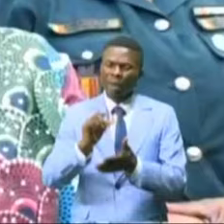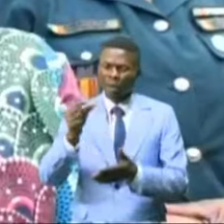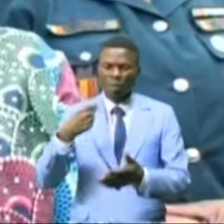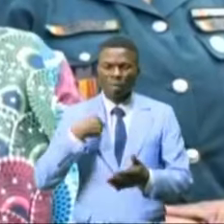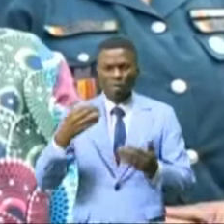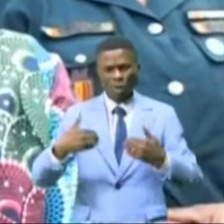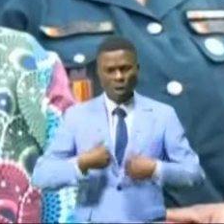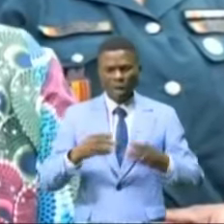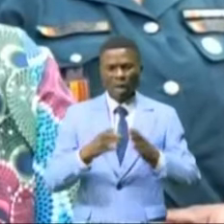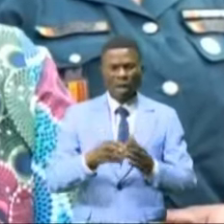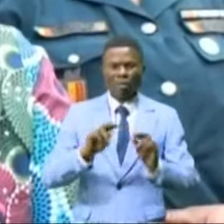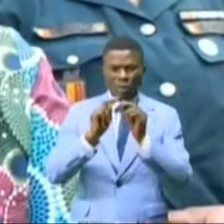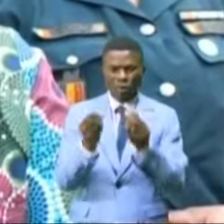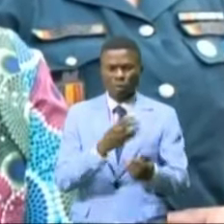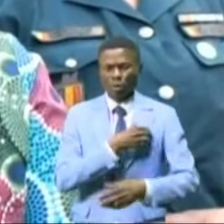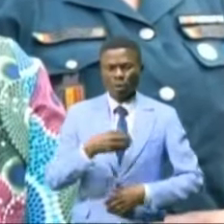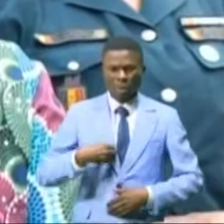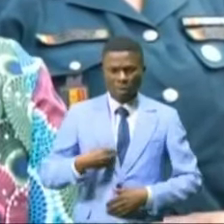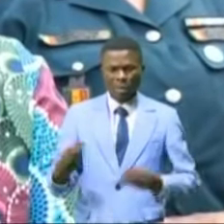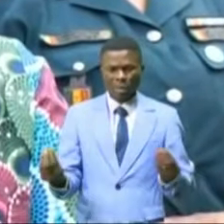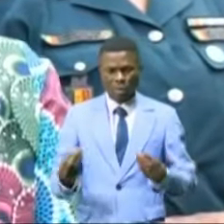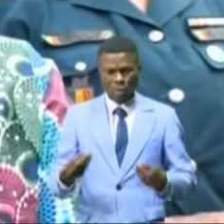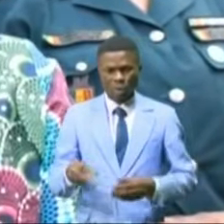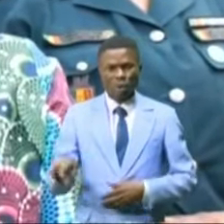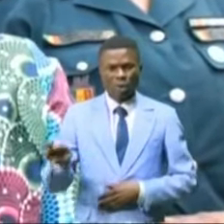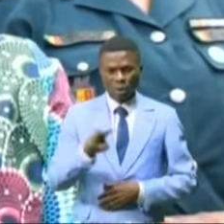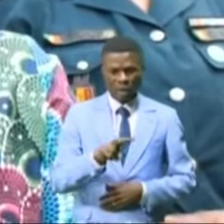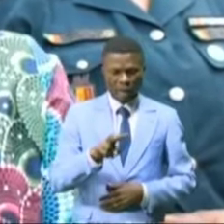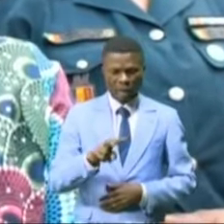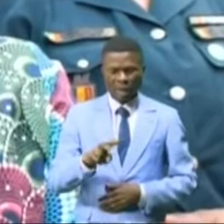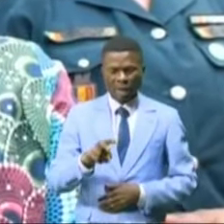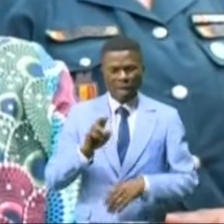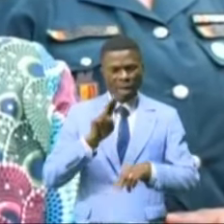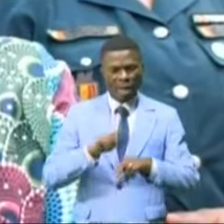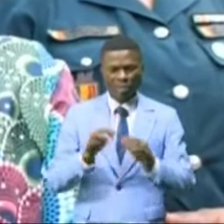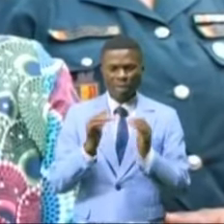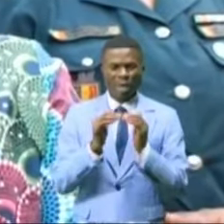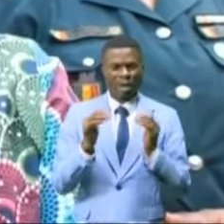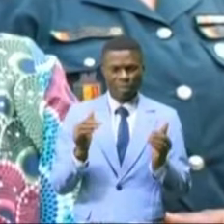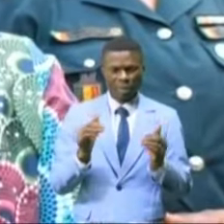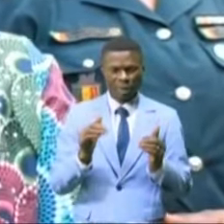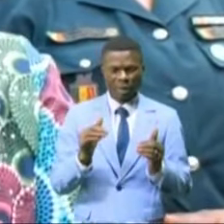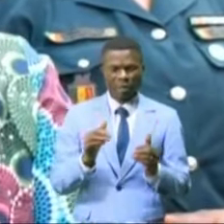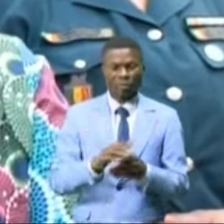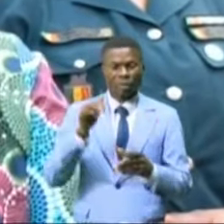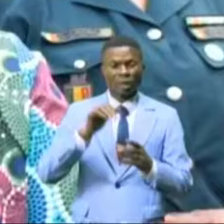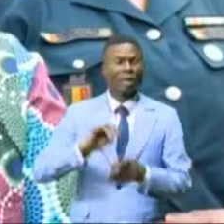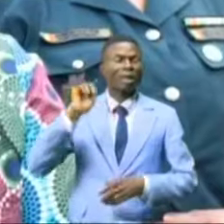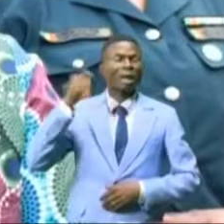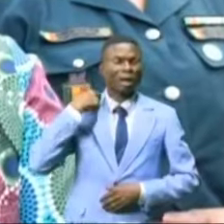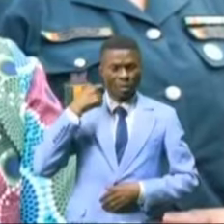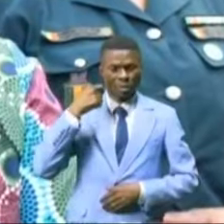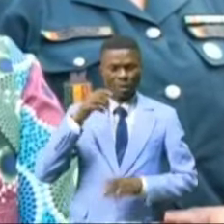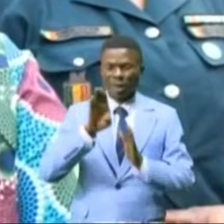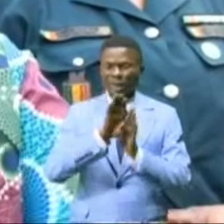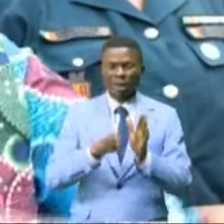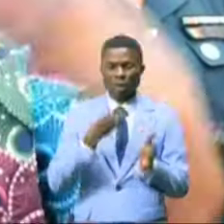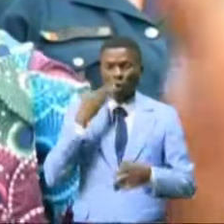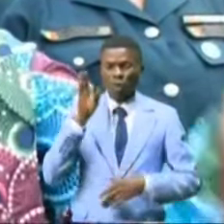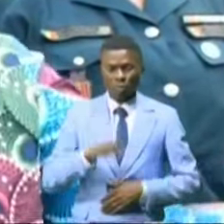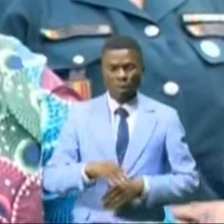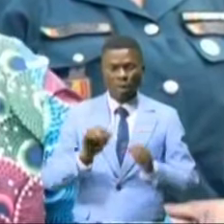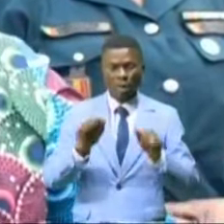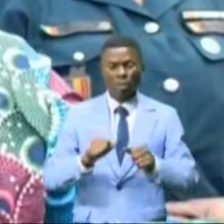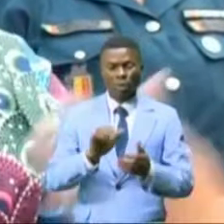j'ai avec elles, de manière à ce que... Et puis se sentir un peu apaisé. Vous savez que dans le prison, les conditions ne sont toujours pas bonnes. Mieux vaut